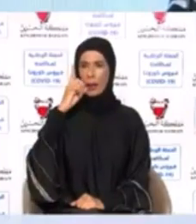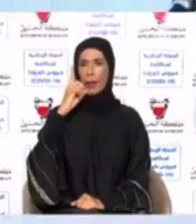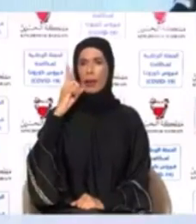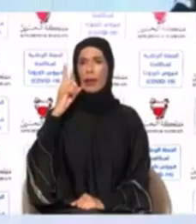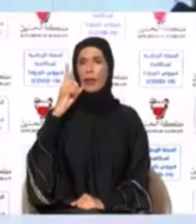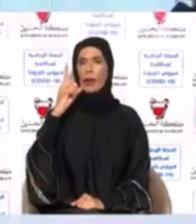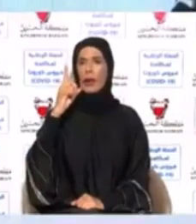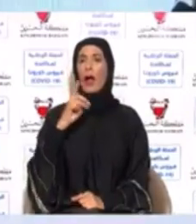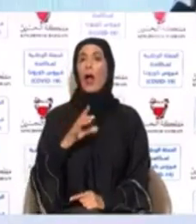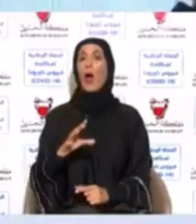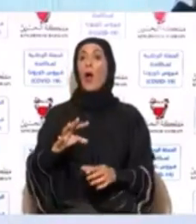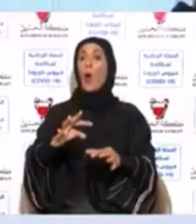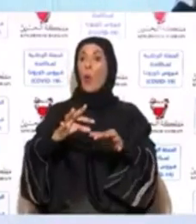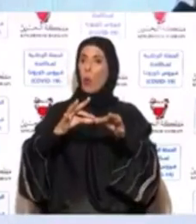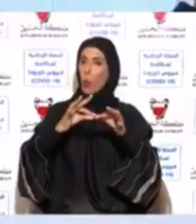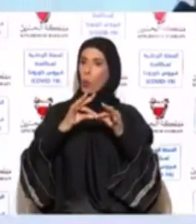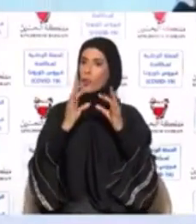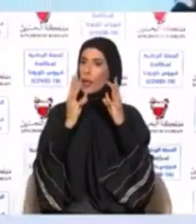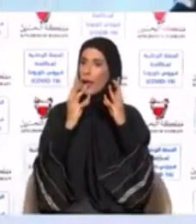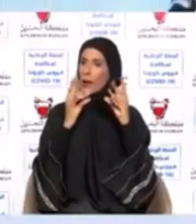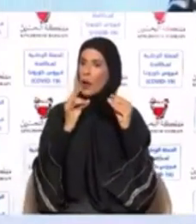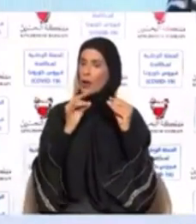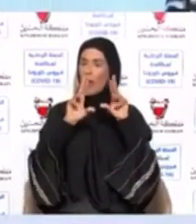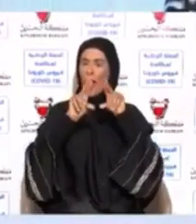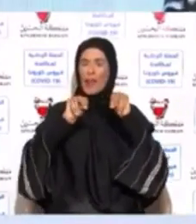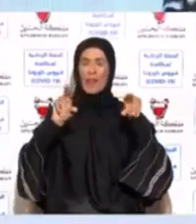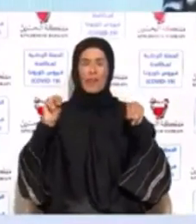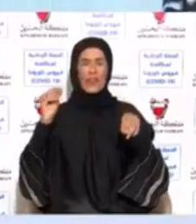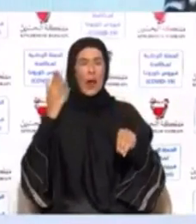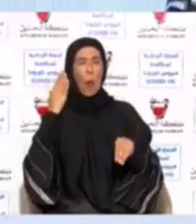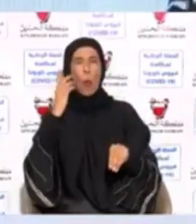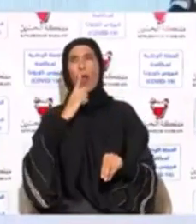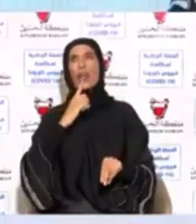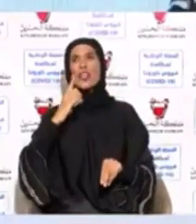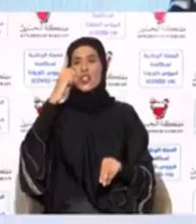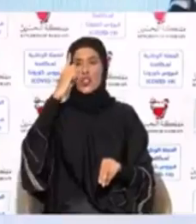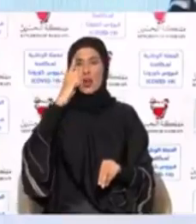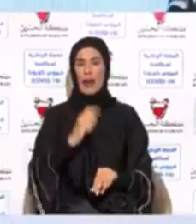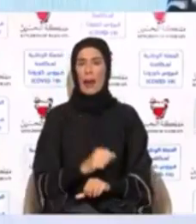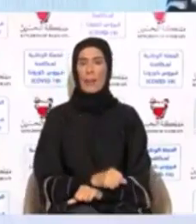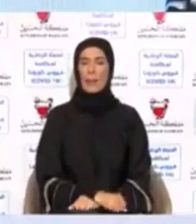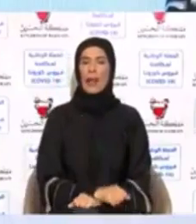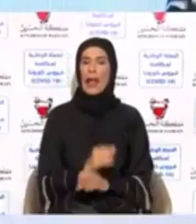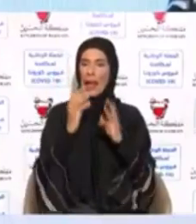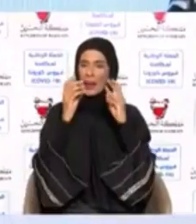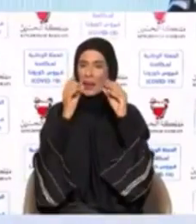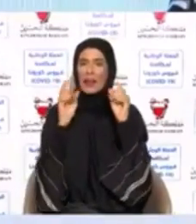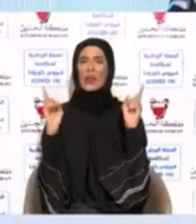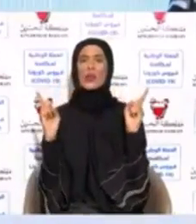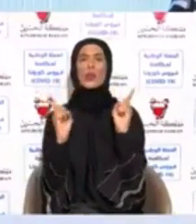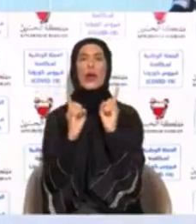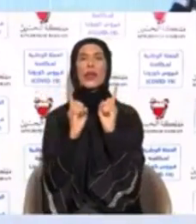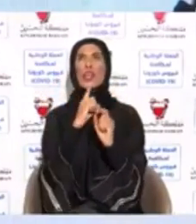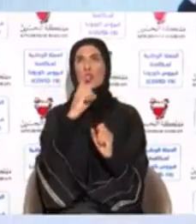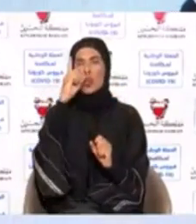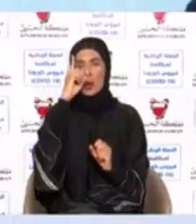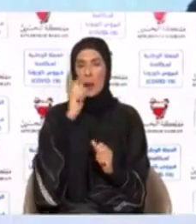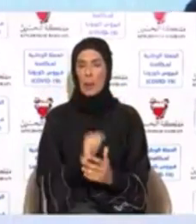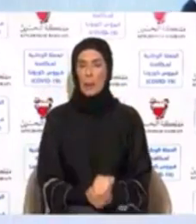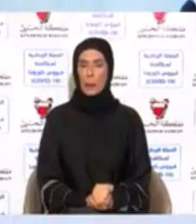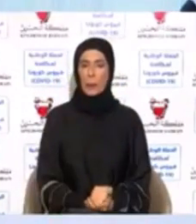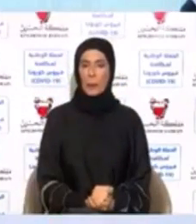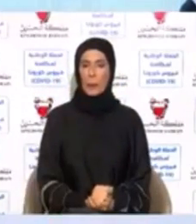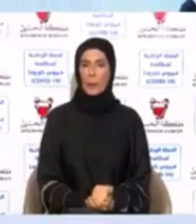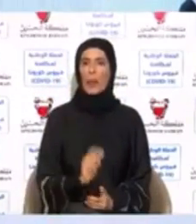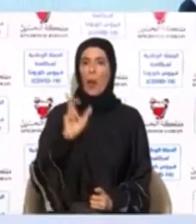يؤدي الى وصول الاعداد الى ما كانت عليه سابقا وينتهي باذن الله هذا المرض في مملكة البحرين. من جانب